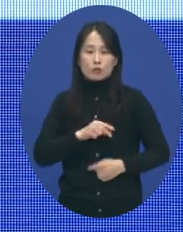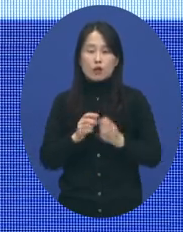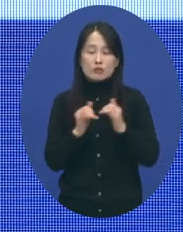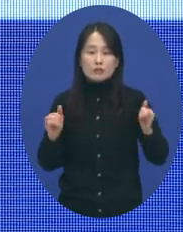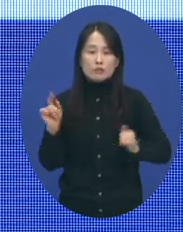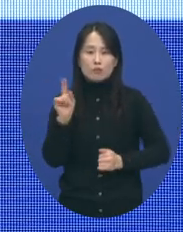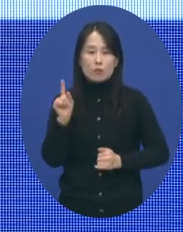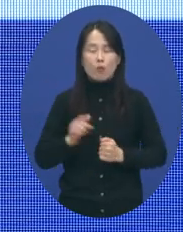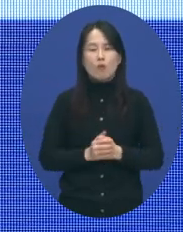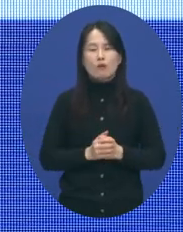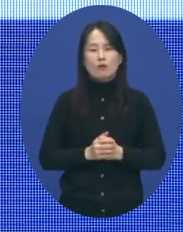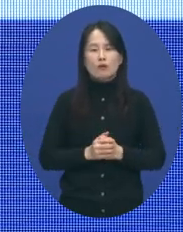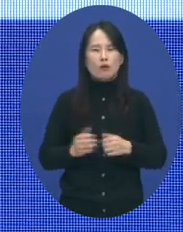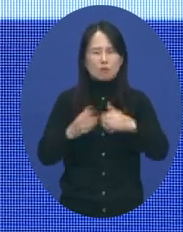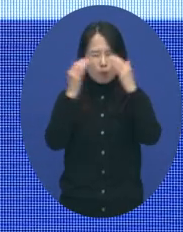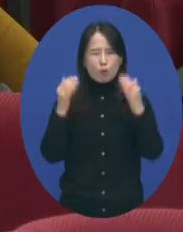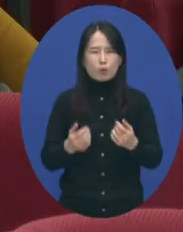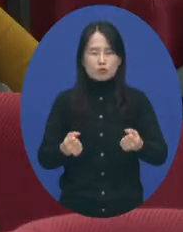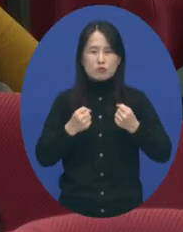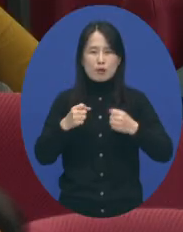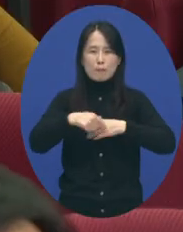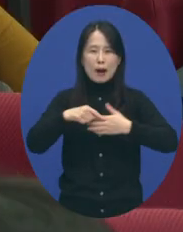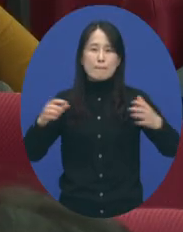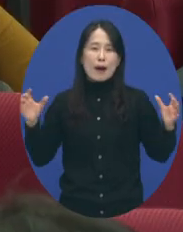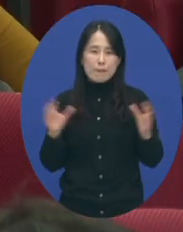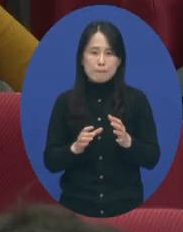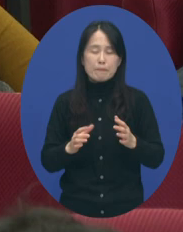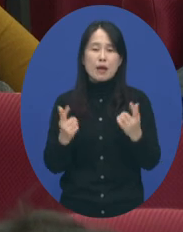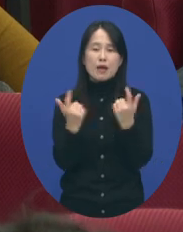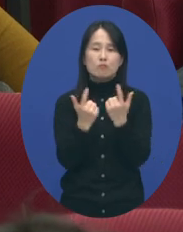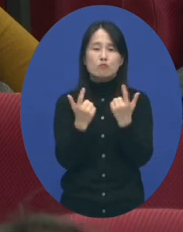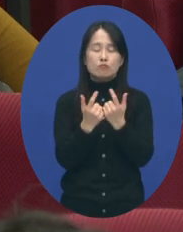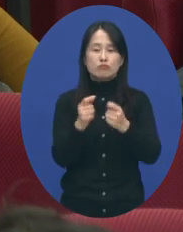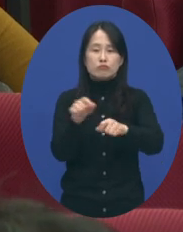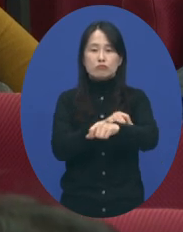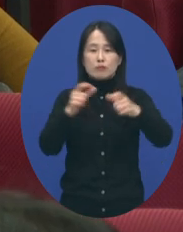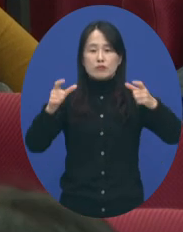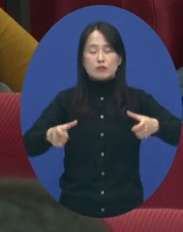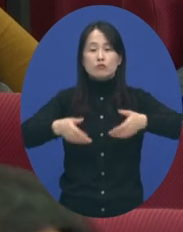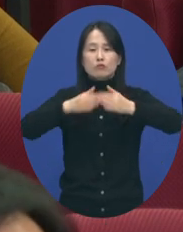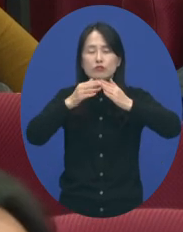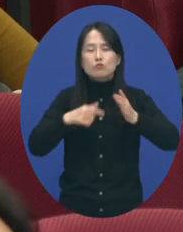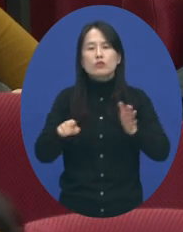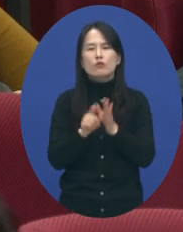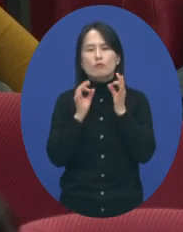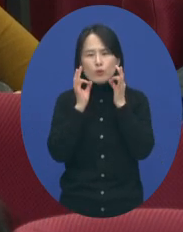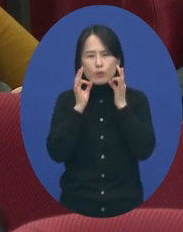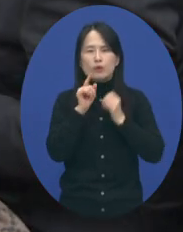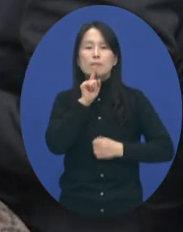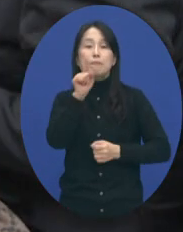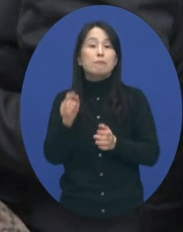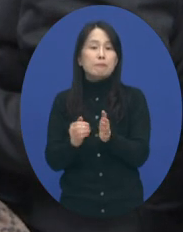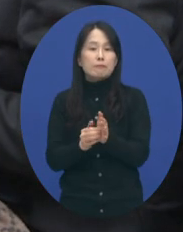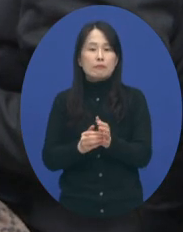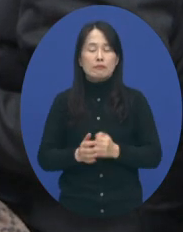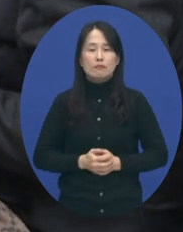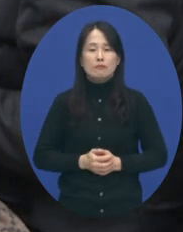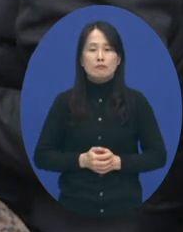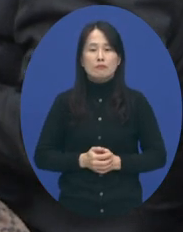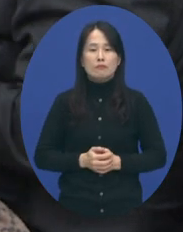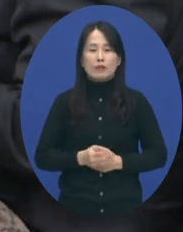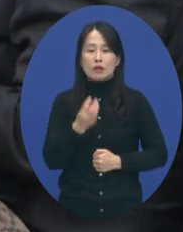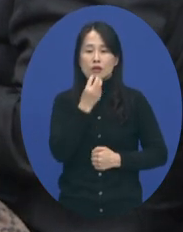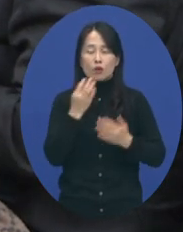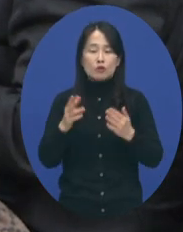의회와 집행부 도미니 모두 합심해 경기 복부 특별 자치도 실현을 위해 나아가자면 호소했습니다뿐만 아니라